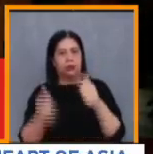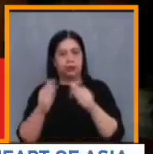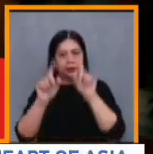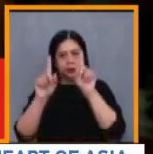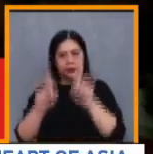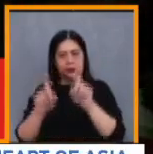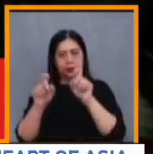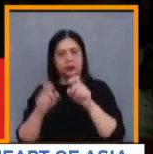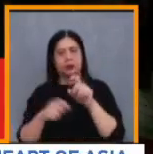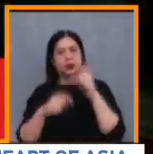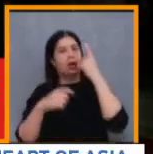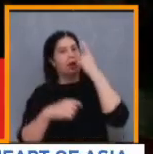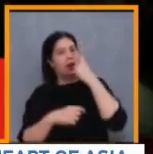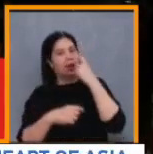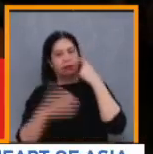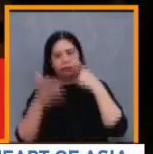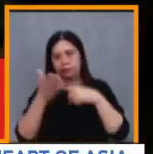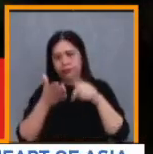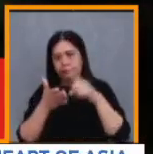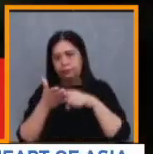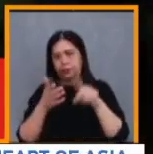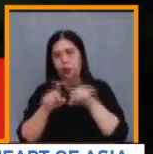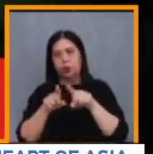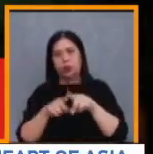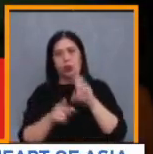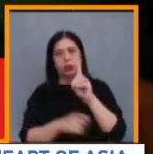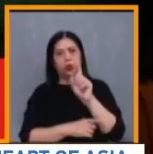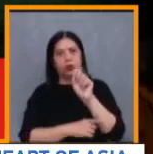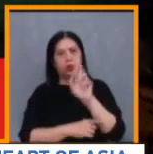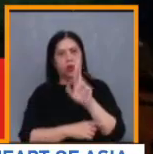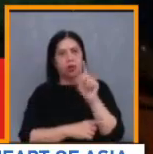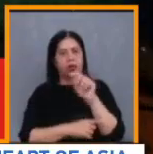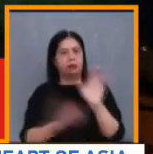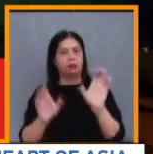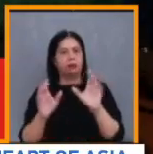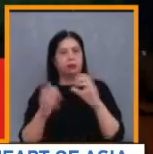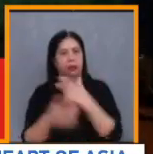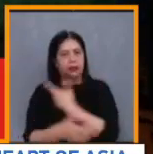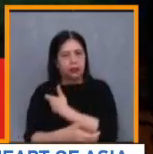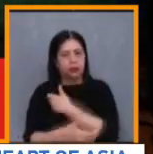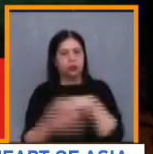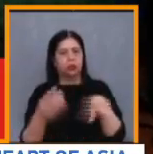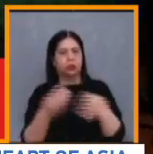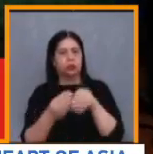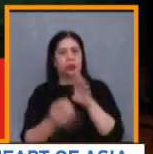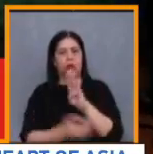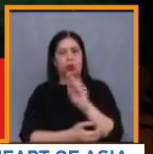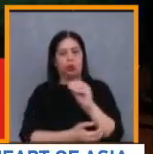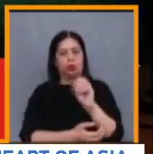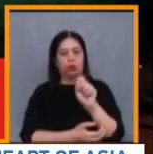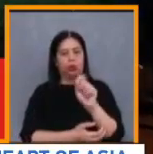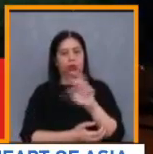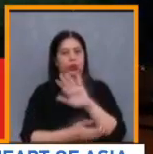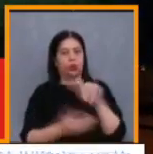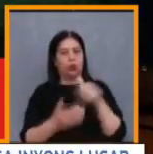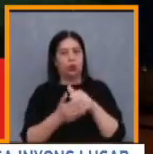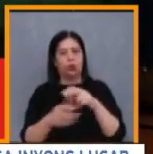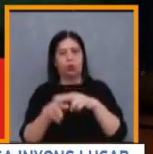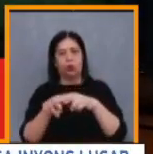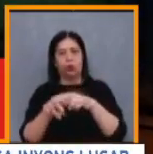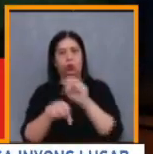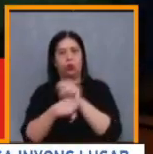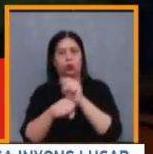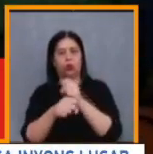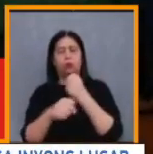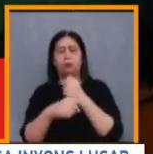at tinitingnan din ng DOTR ang vaccination at booster status ng lahat ng rail personnel para masiguro at matiyak